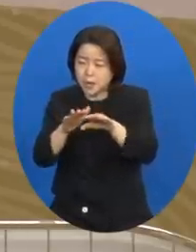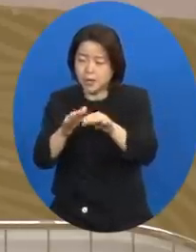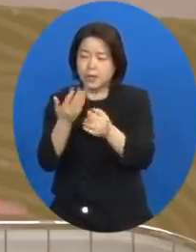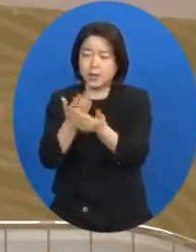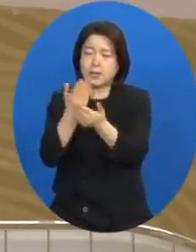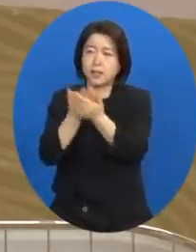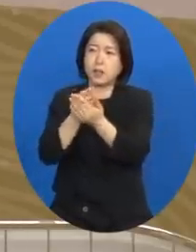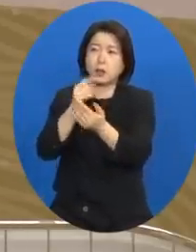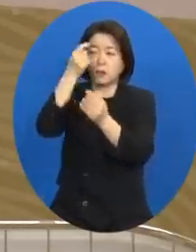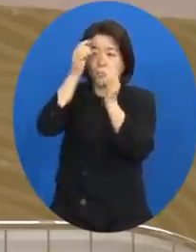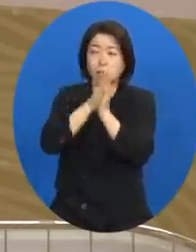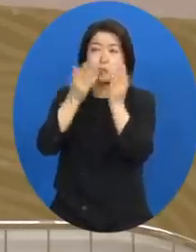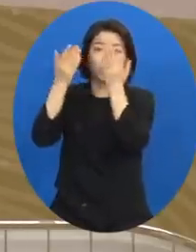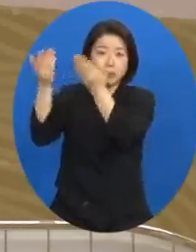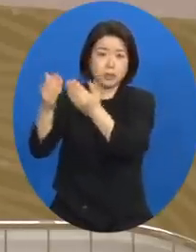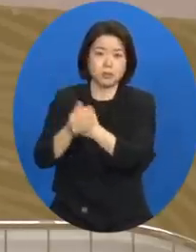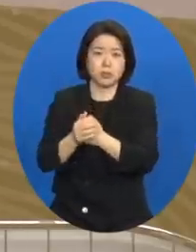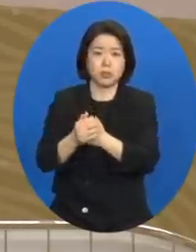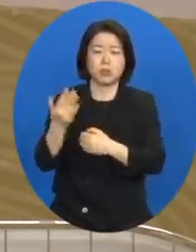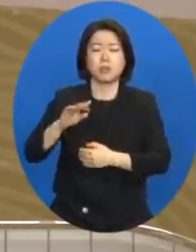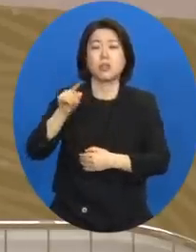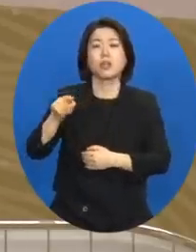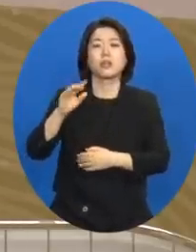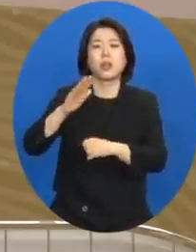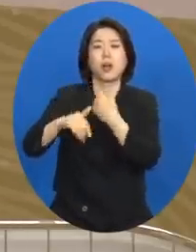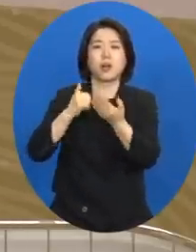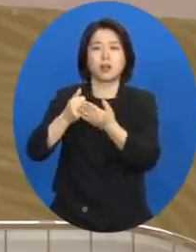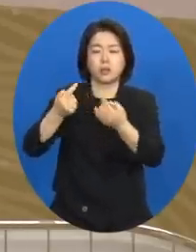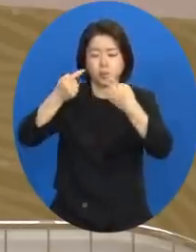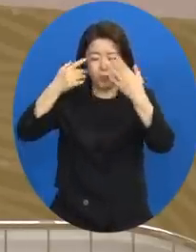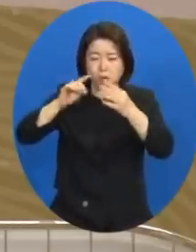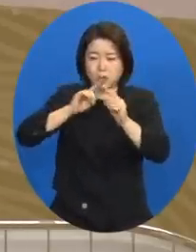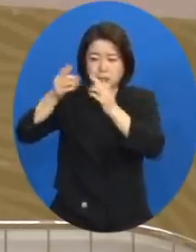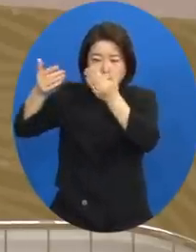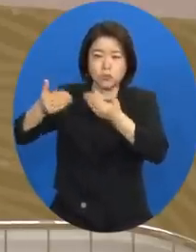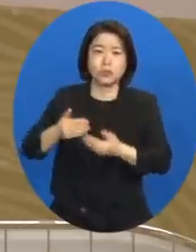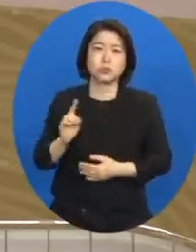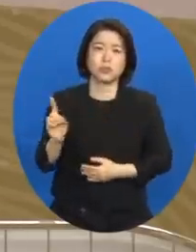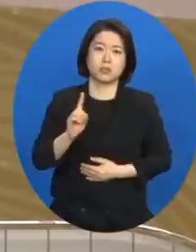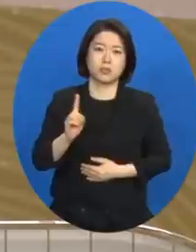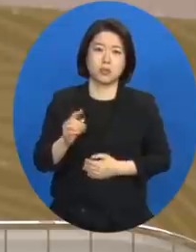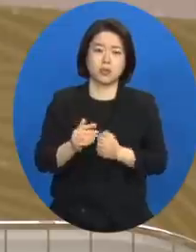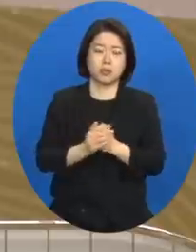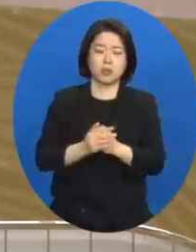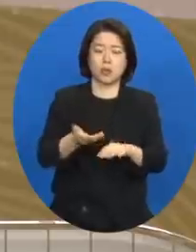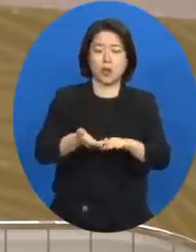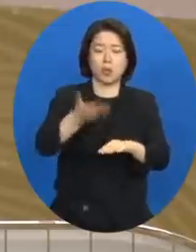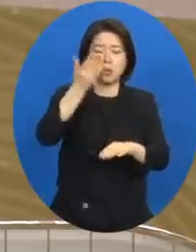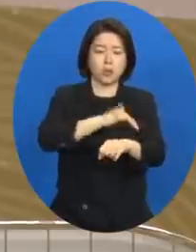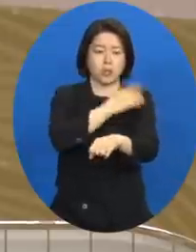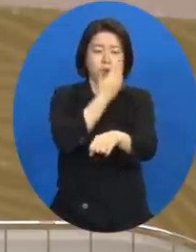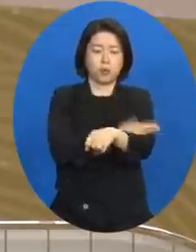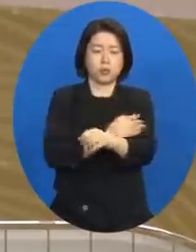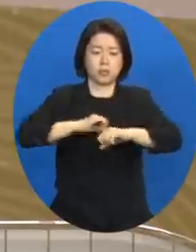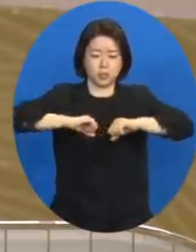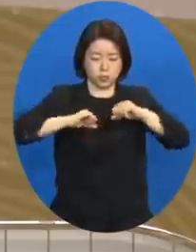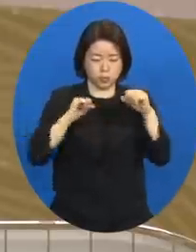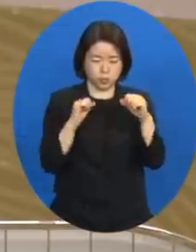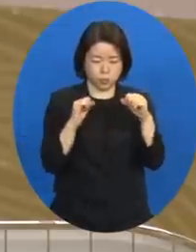기도했습니다. 그런데 그때 하나님께서 너무나 마음에 선명하게 주시는 말씀이 있었어요. 위의 권세에 순종하라.